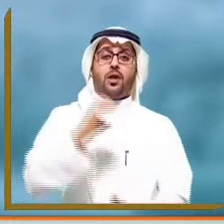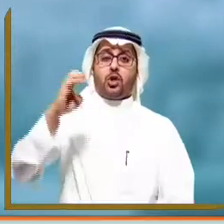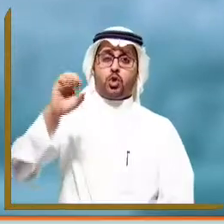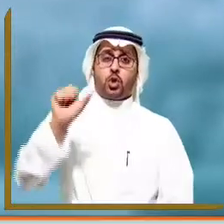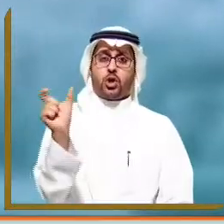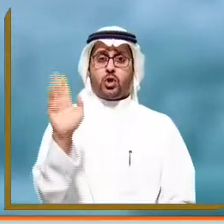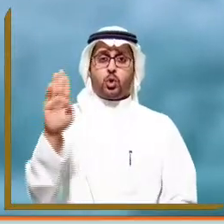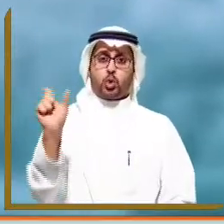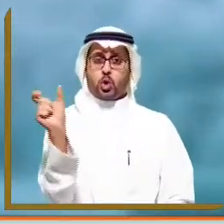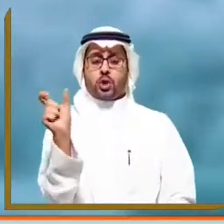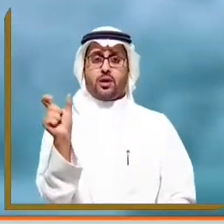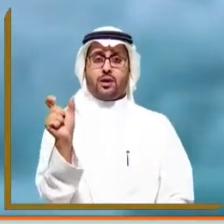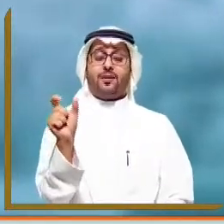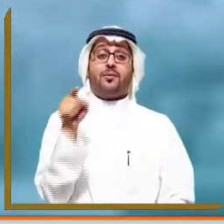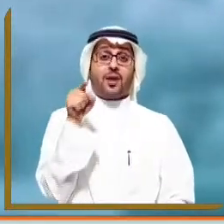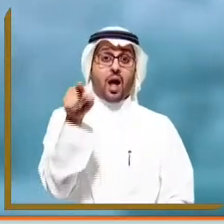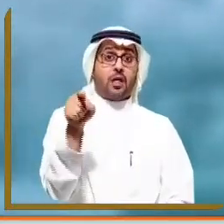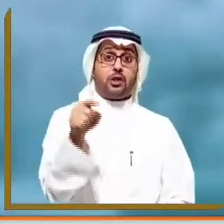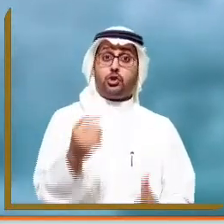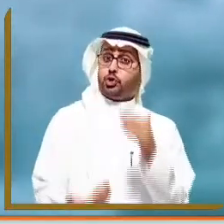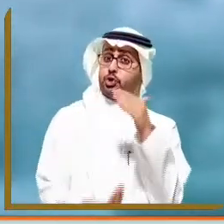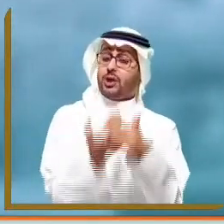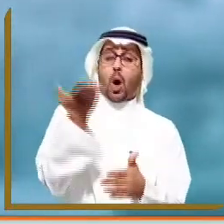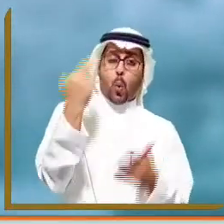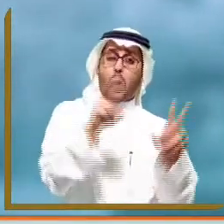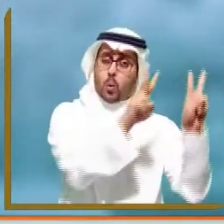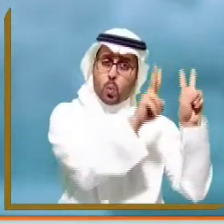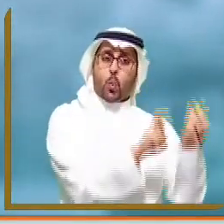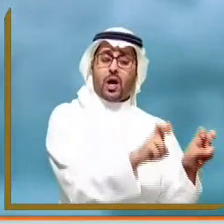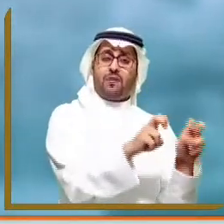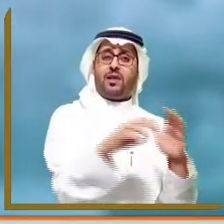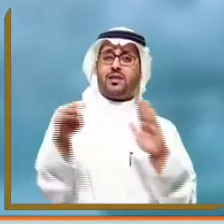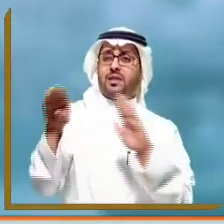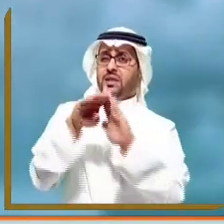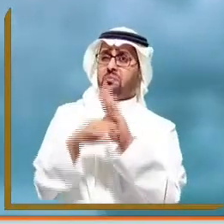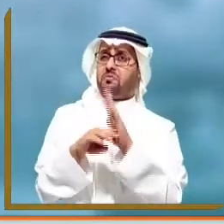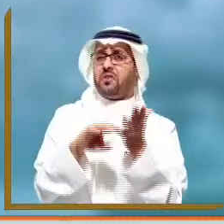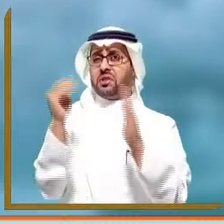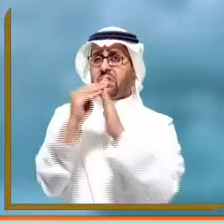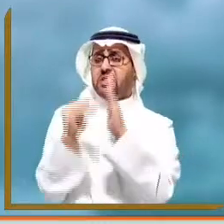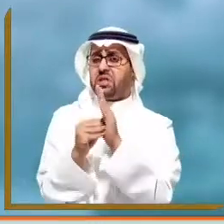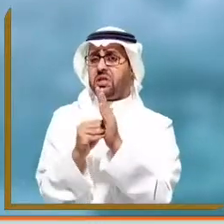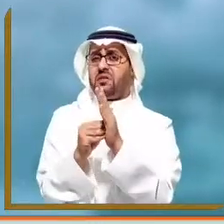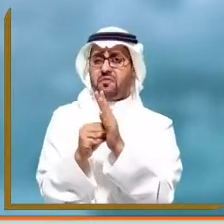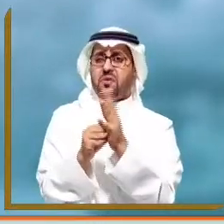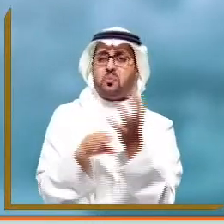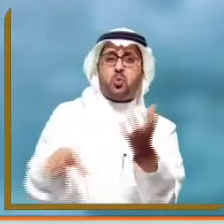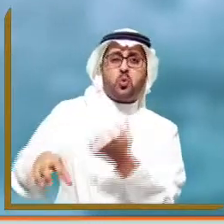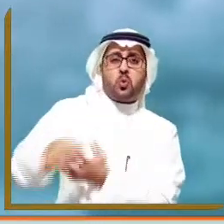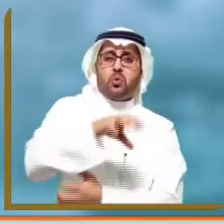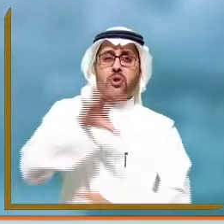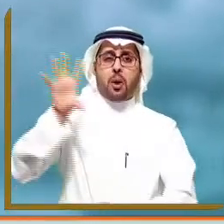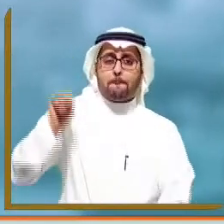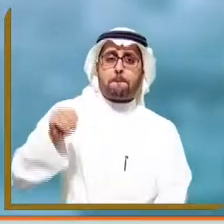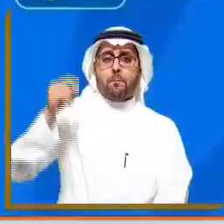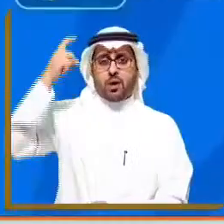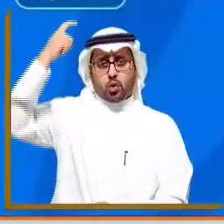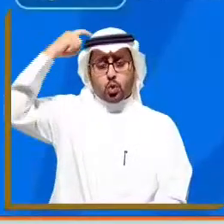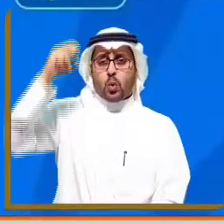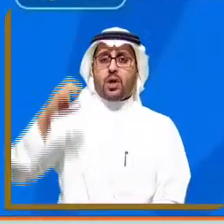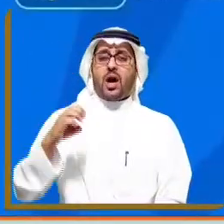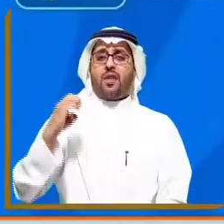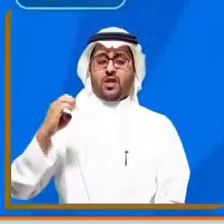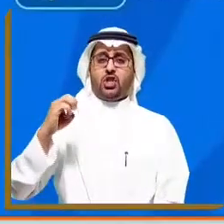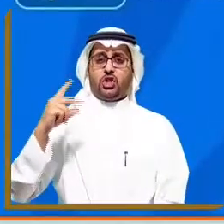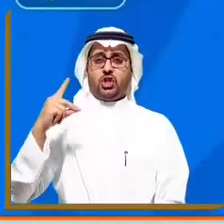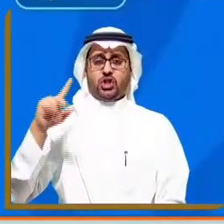لكوفيد 19 بعد توقفه الفترة الماضية إثر تسجيل حالات تجلطات دموية نادرة.